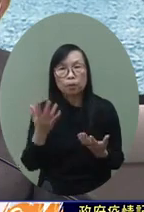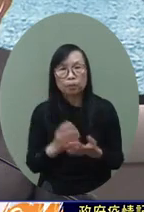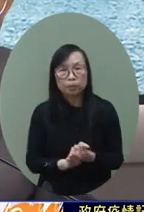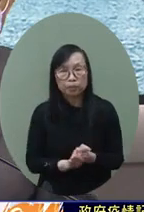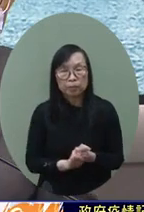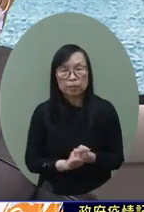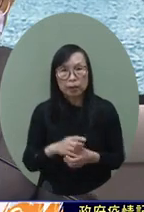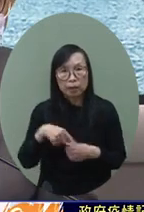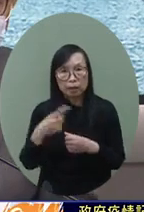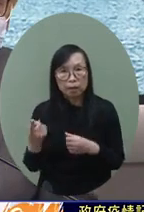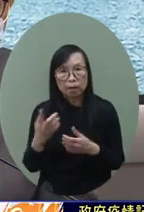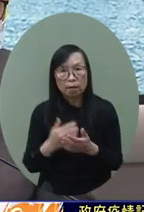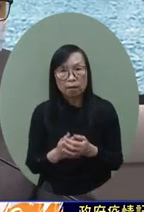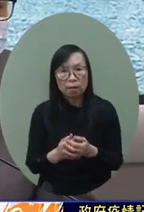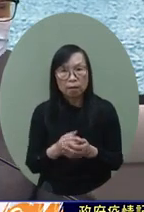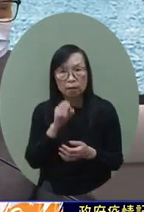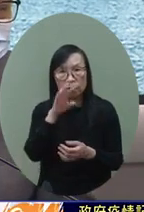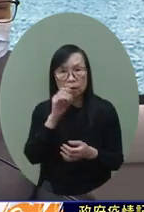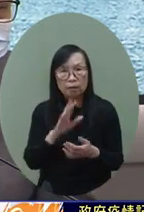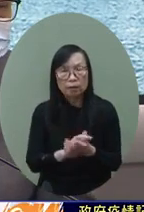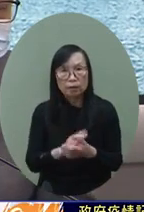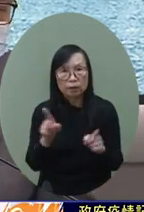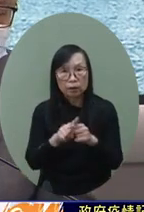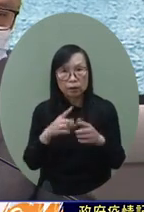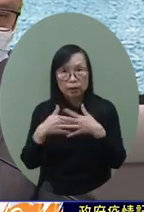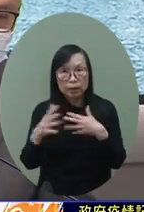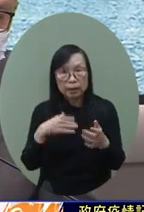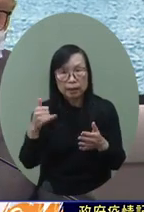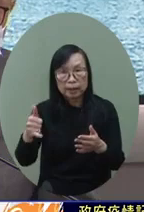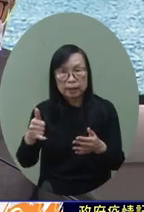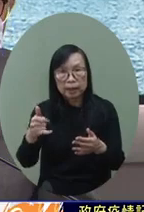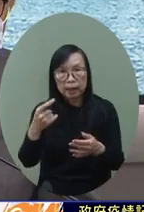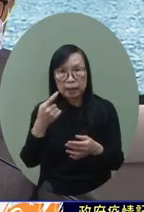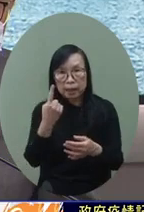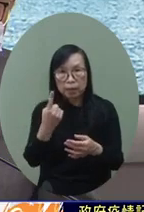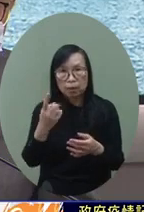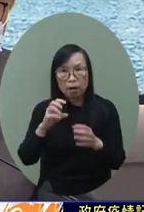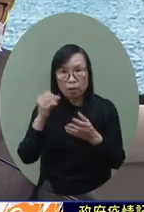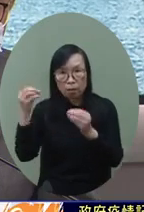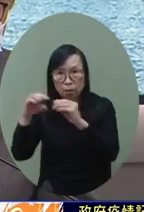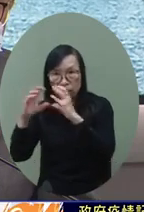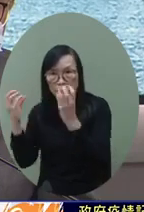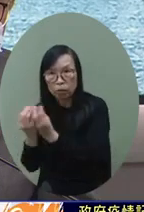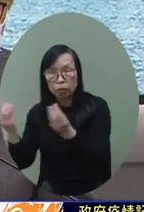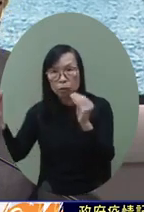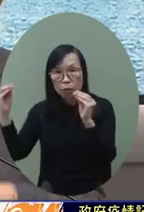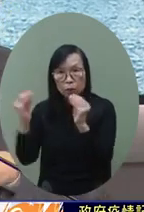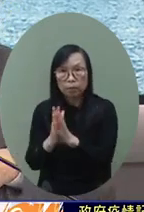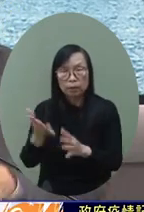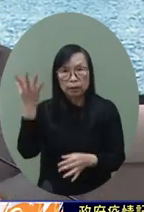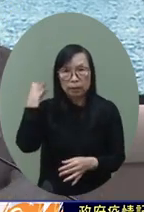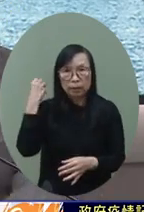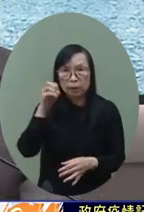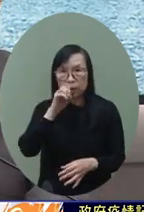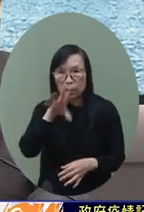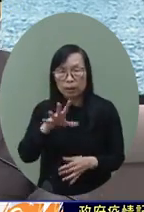咁另外關於即係之前講話即係其中一位同事係喺嗰個群組感染嗰度咧，琴日我都有提到